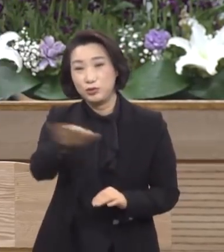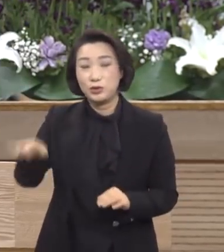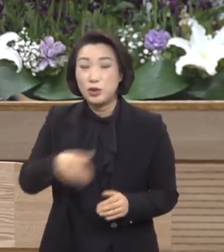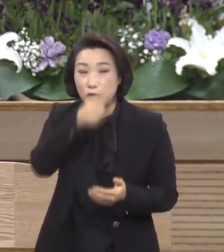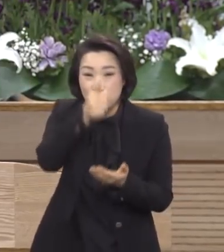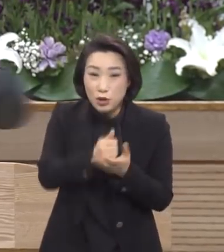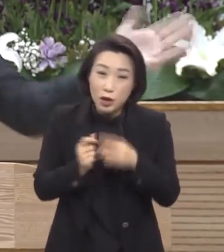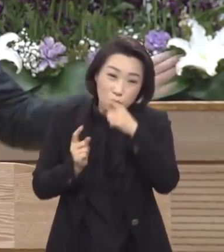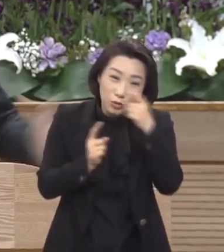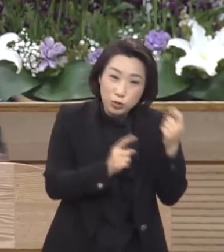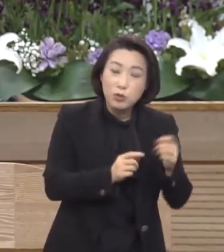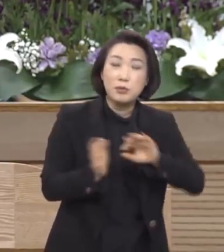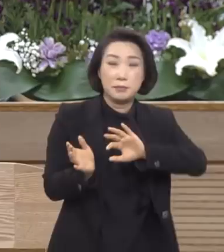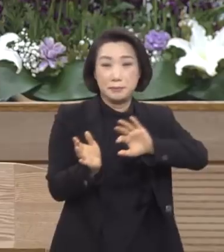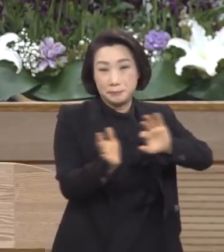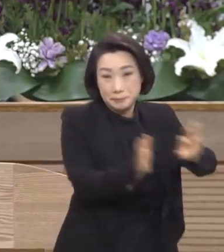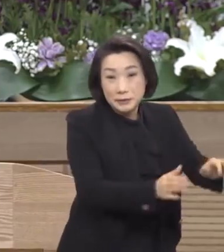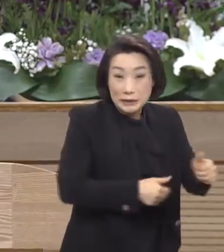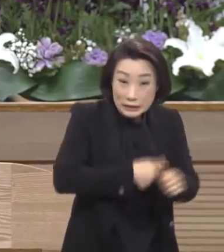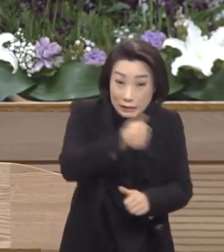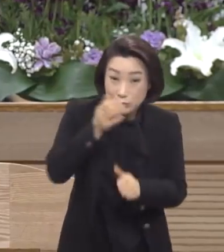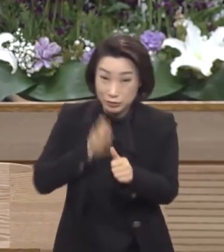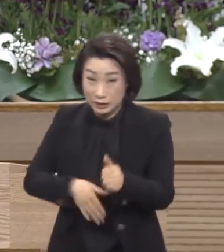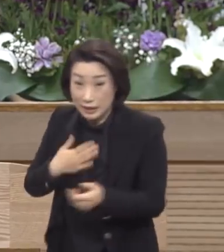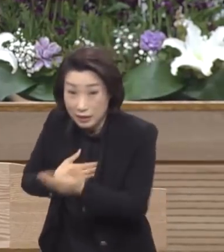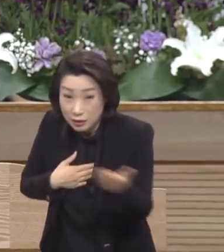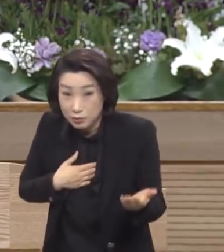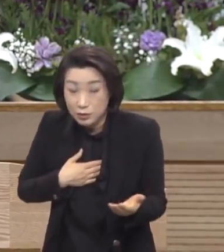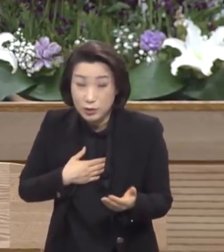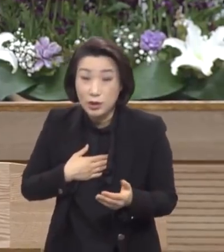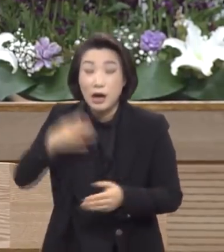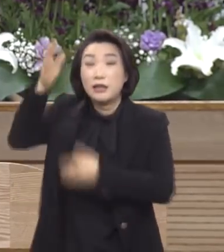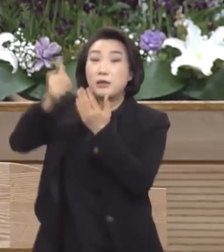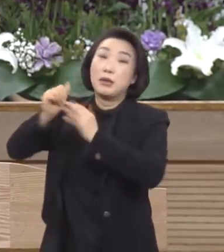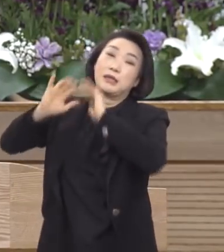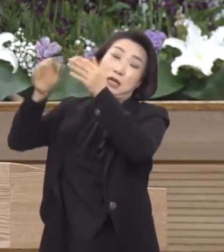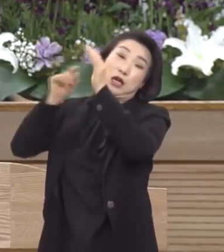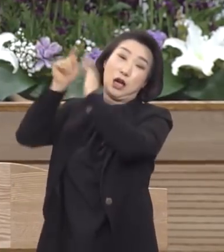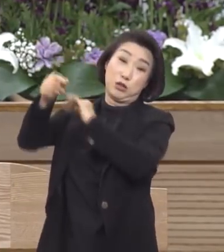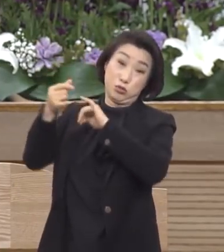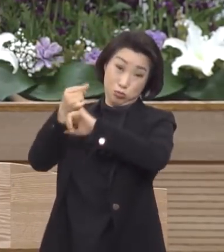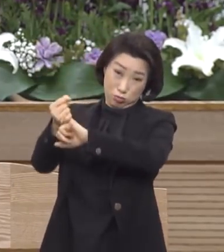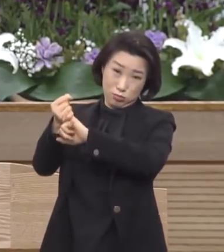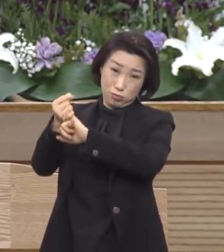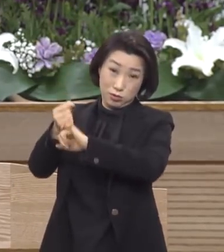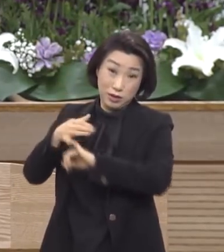죄의 유혹을 제쳐버리고 우리 하나님 나라 가야 돼.